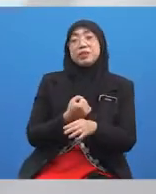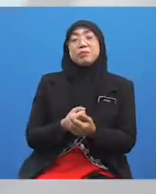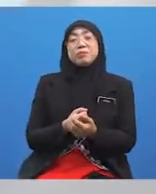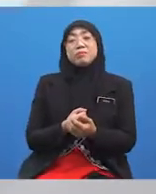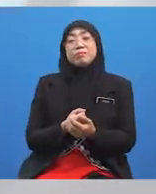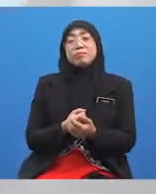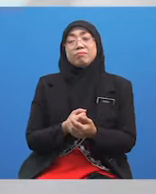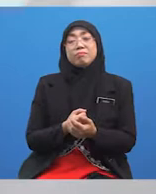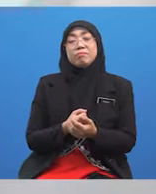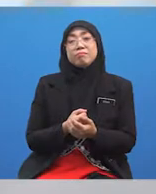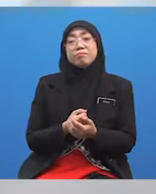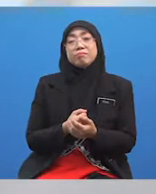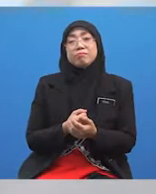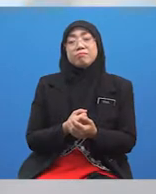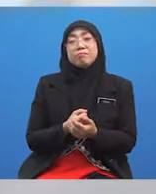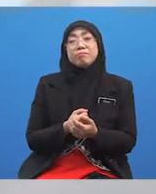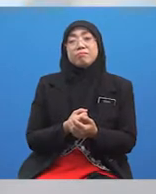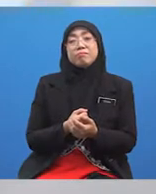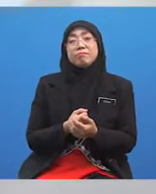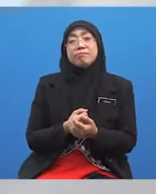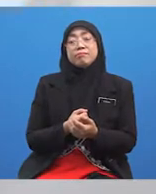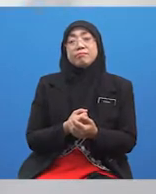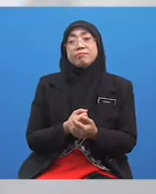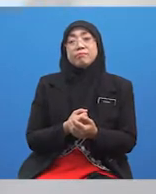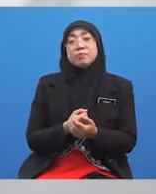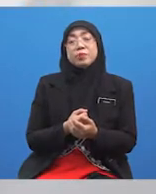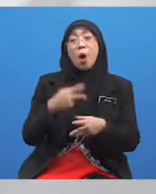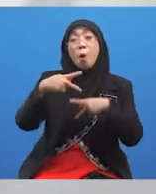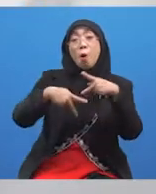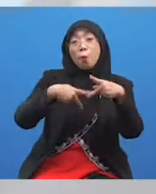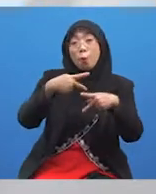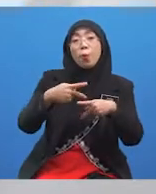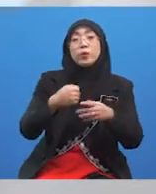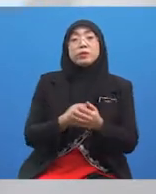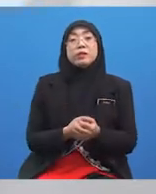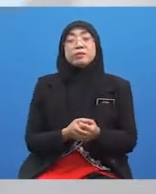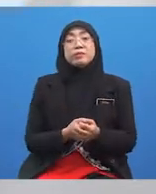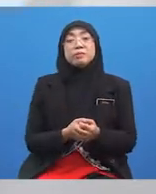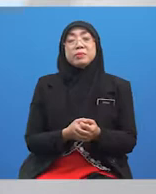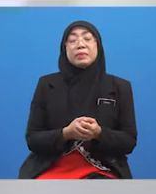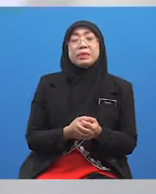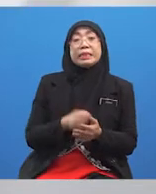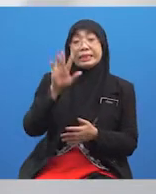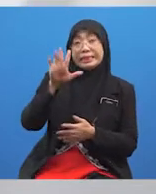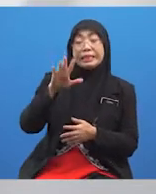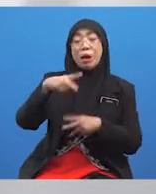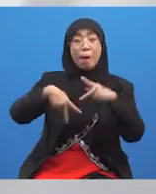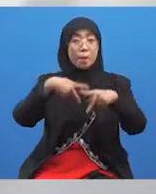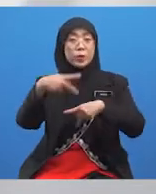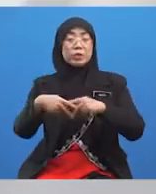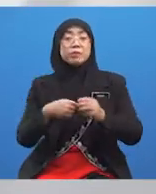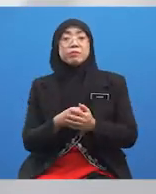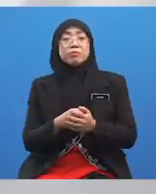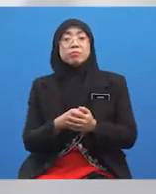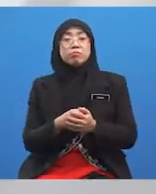senaraikan. Wajib ada fakta. Lihat soalan, proses pembelian produk industri ada 5 proses. Lihat